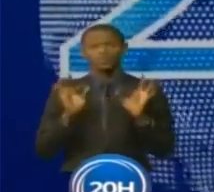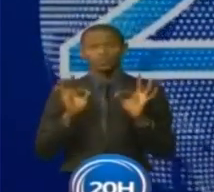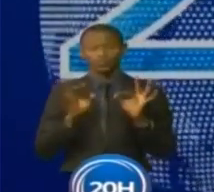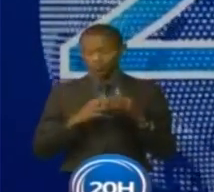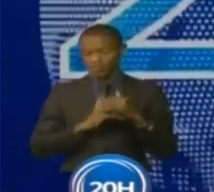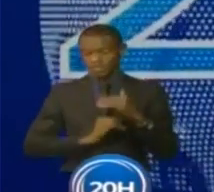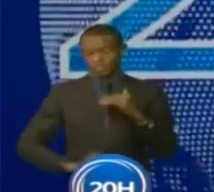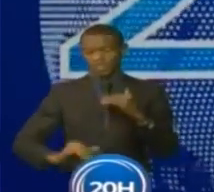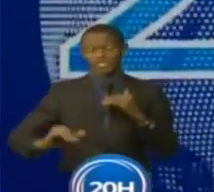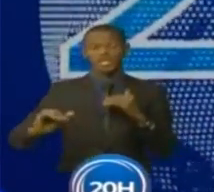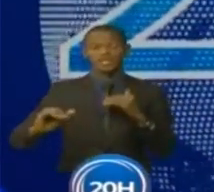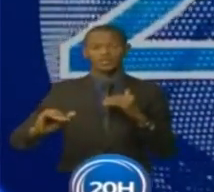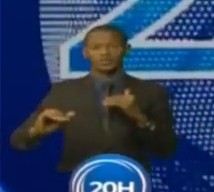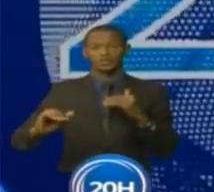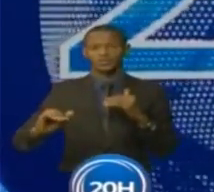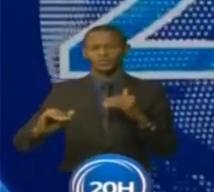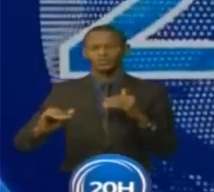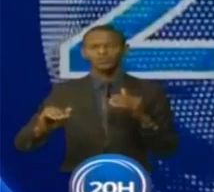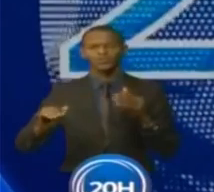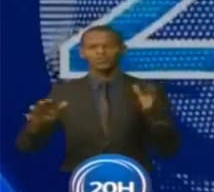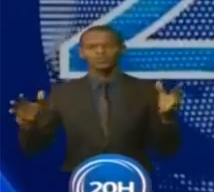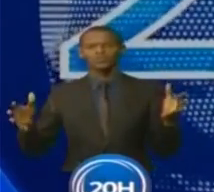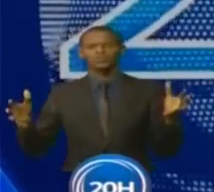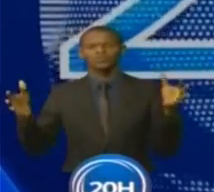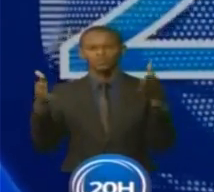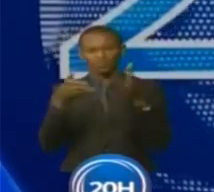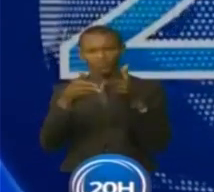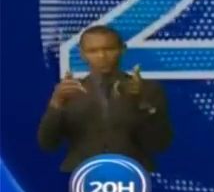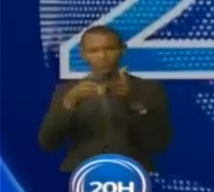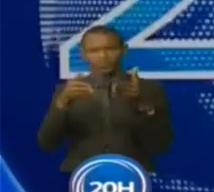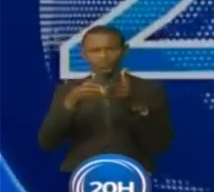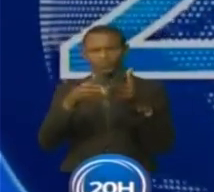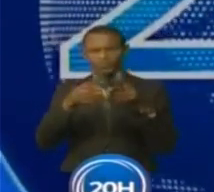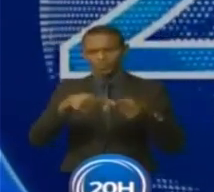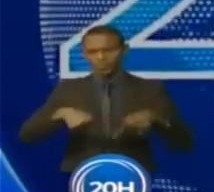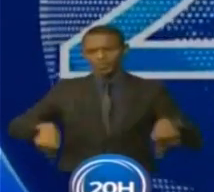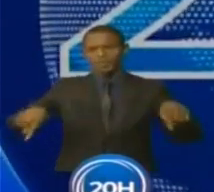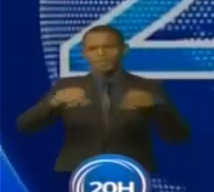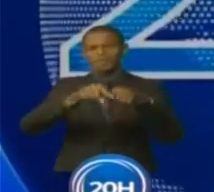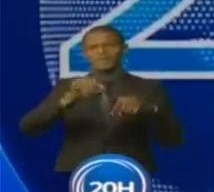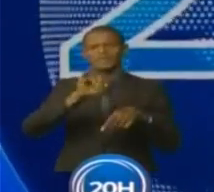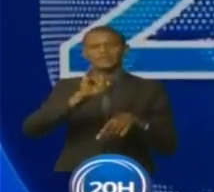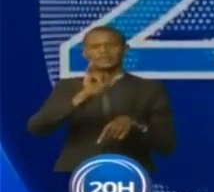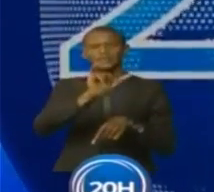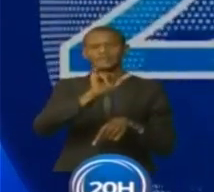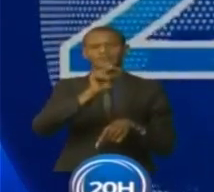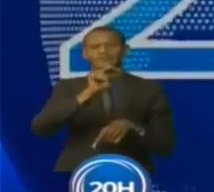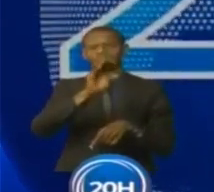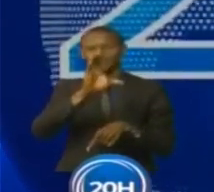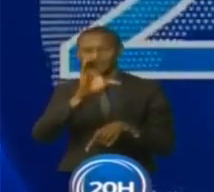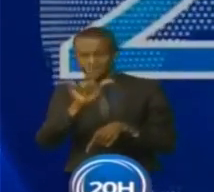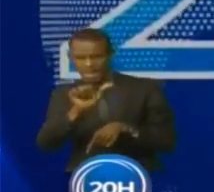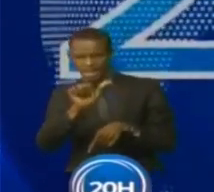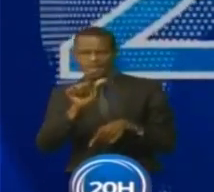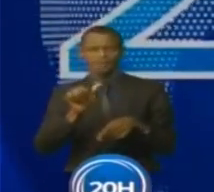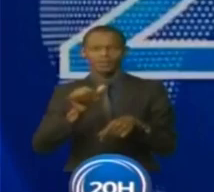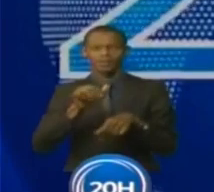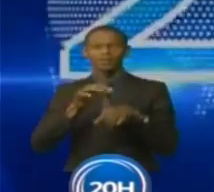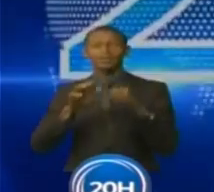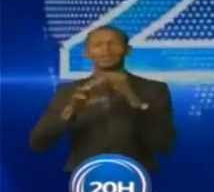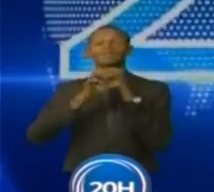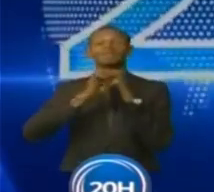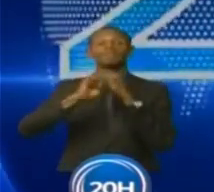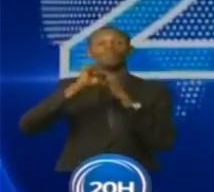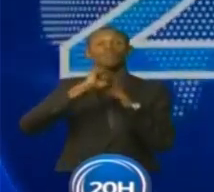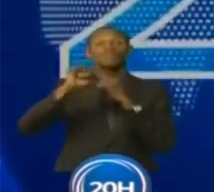plein à l'espace IMCA. Son secrétaire adjoint en charge de la jeunesse, Victor Bosoku, a mobilisé à Kinshasa